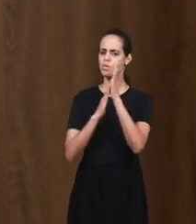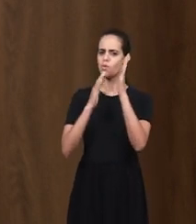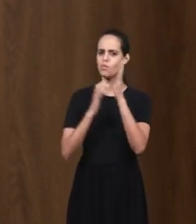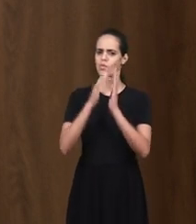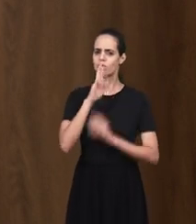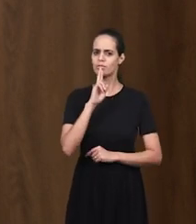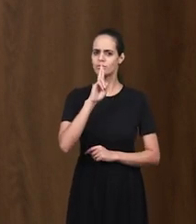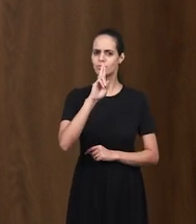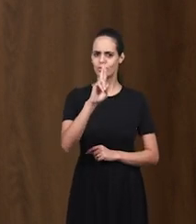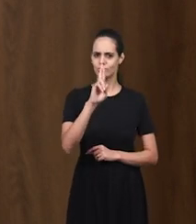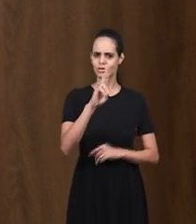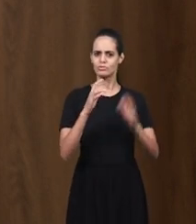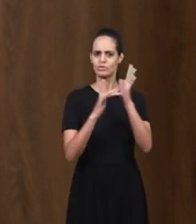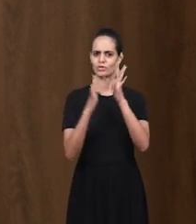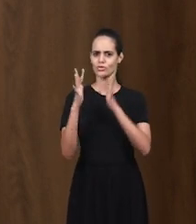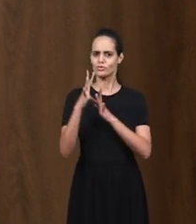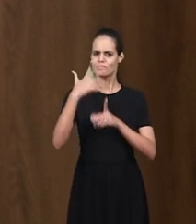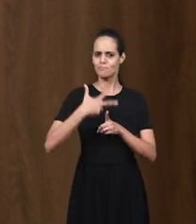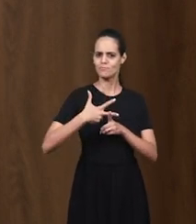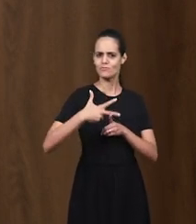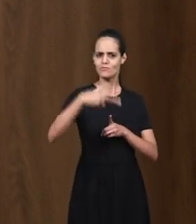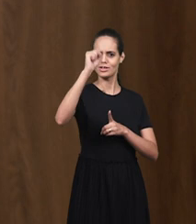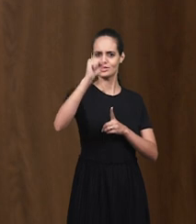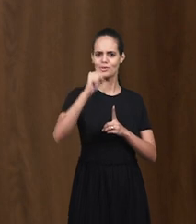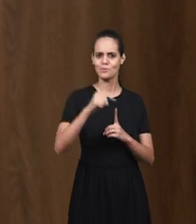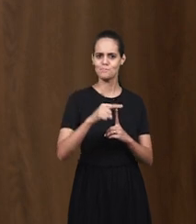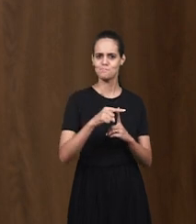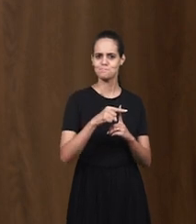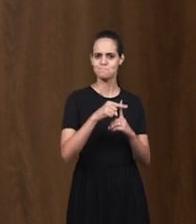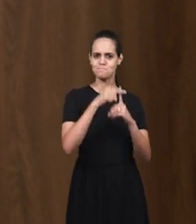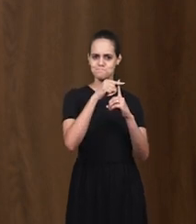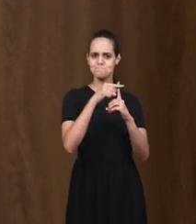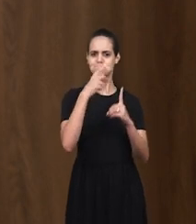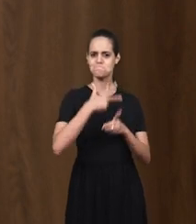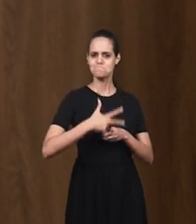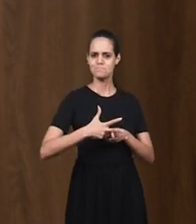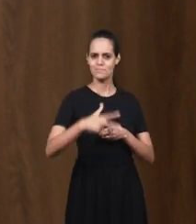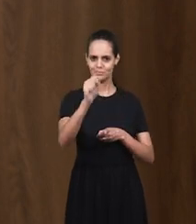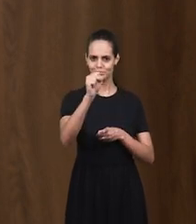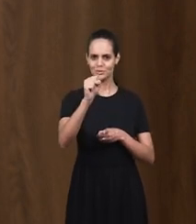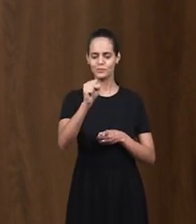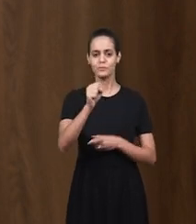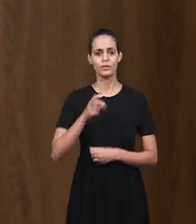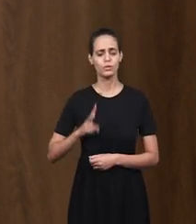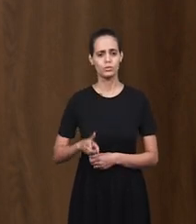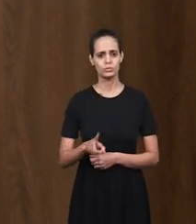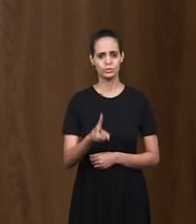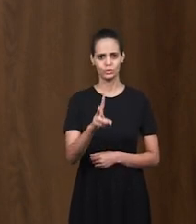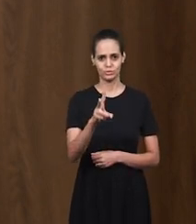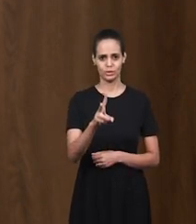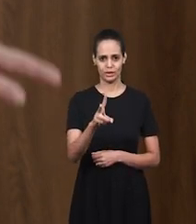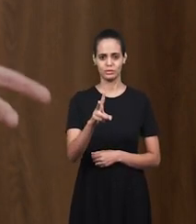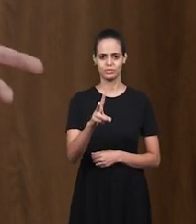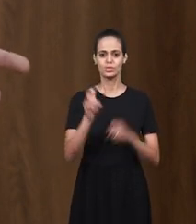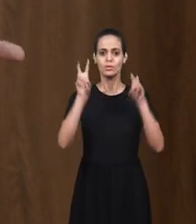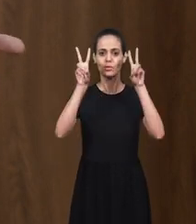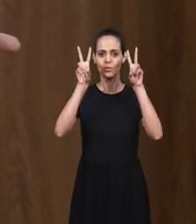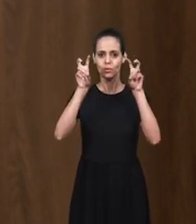répond, c'est celui qui a vaincu sur la croix. Nous allons continuer maintenant le sujet